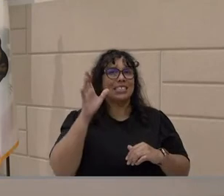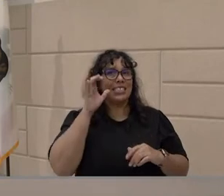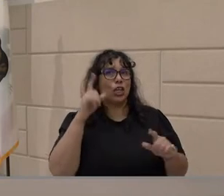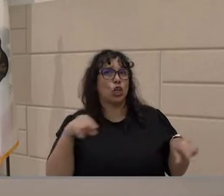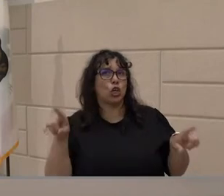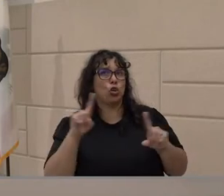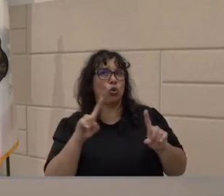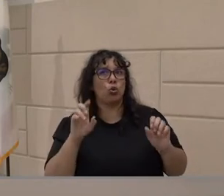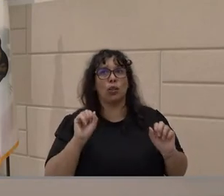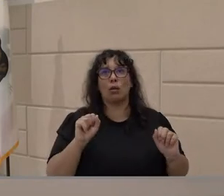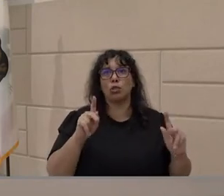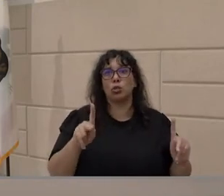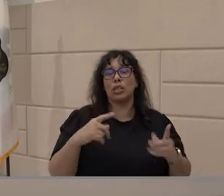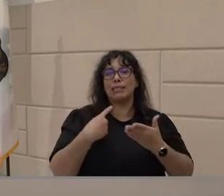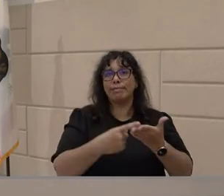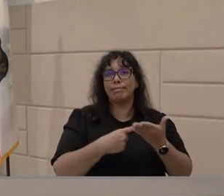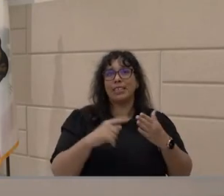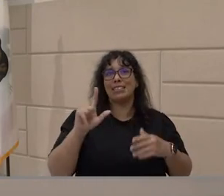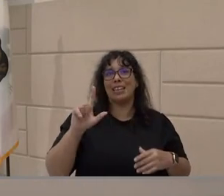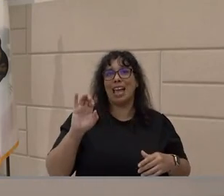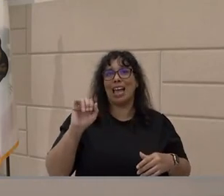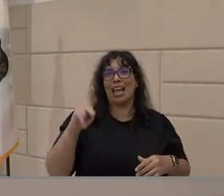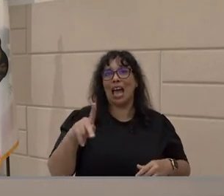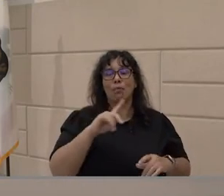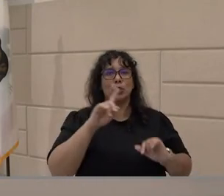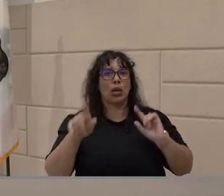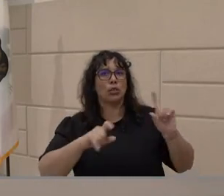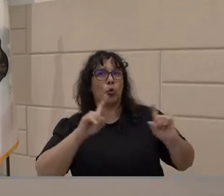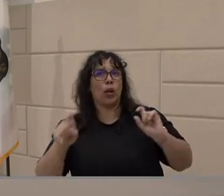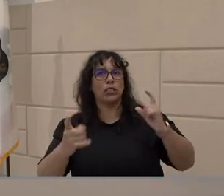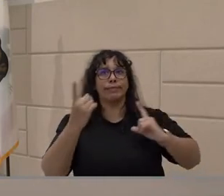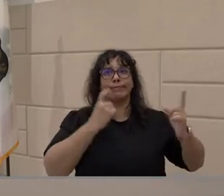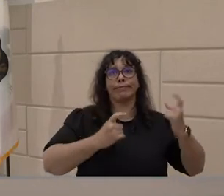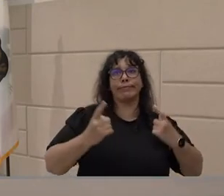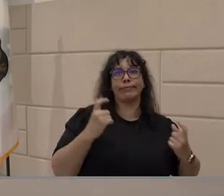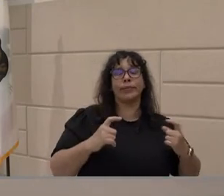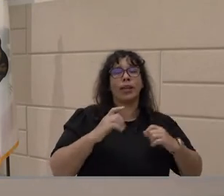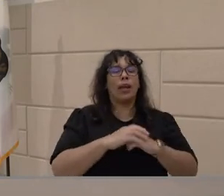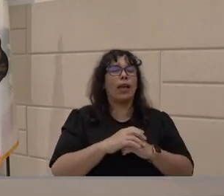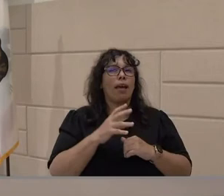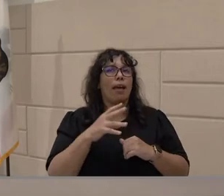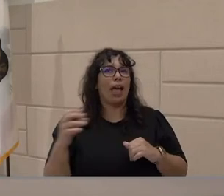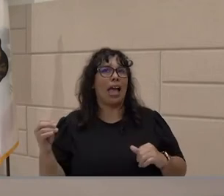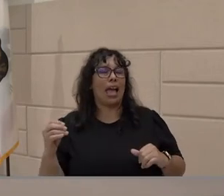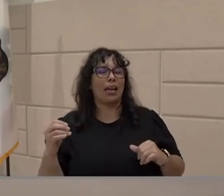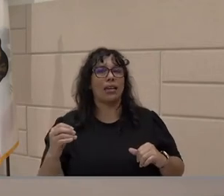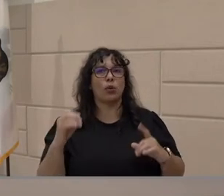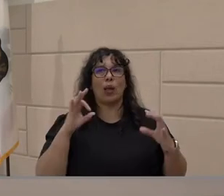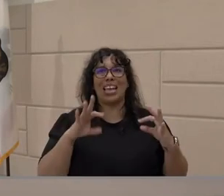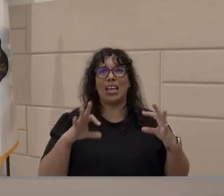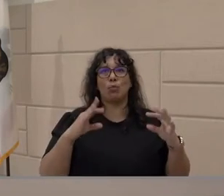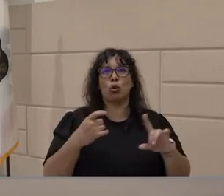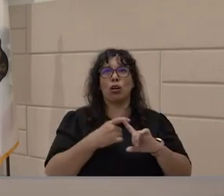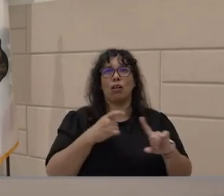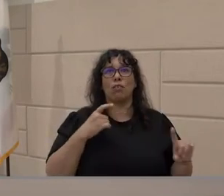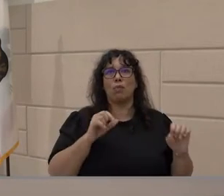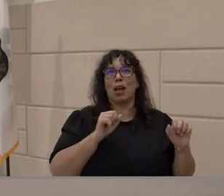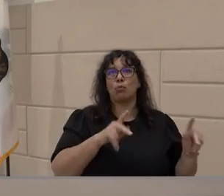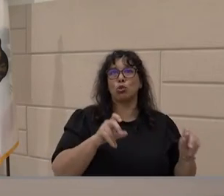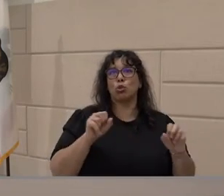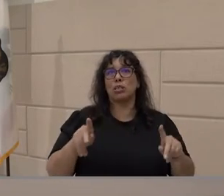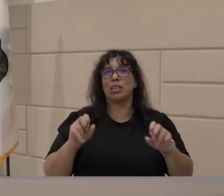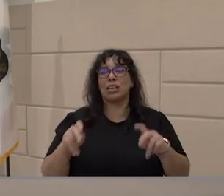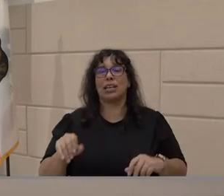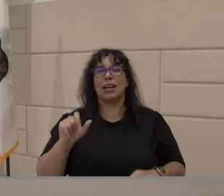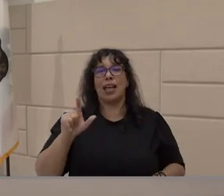ารณชนตัวตัวสนับบรรทายมันปีเอลแคบให้นางนำใบเอาสมาชิกคณะกรรมการสลาเรียนนั่ง